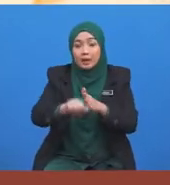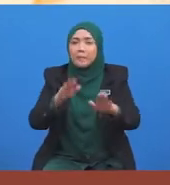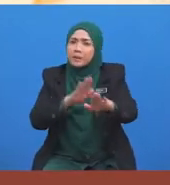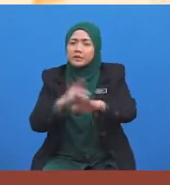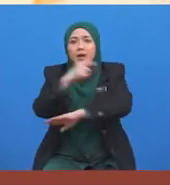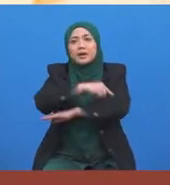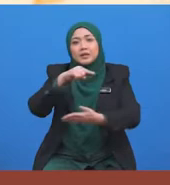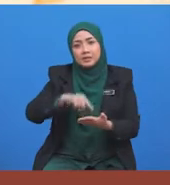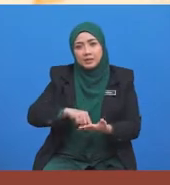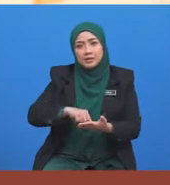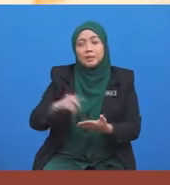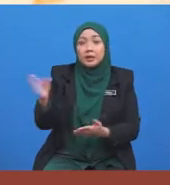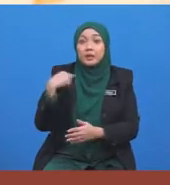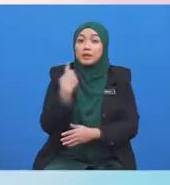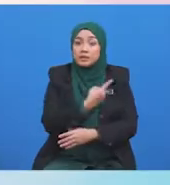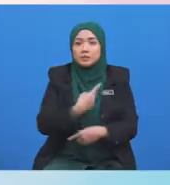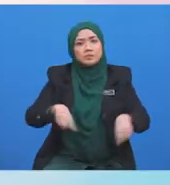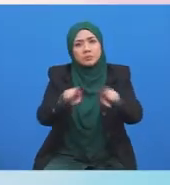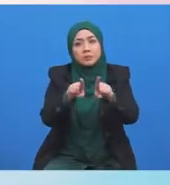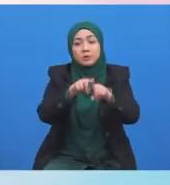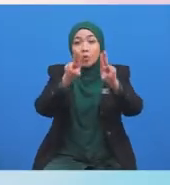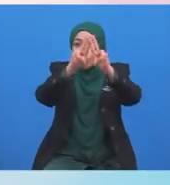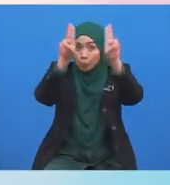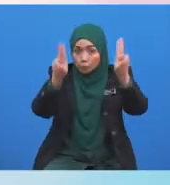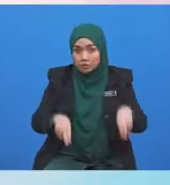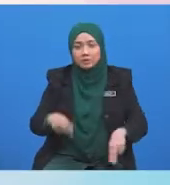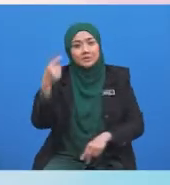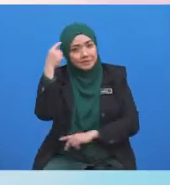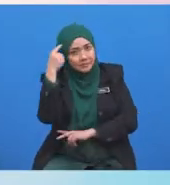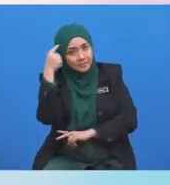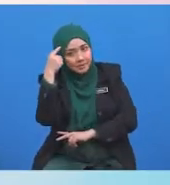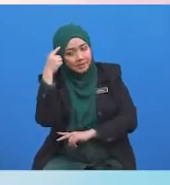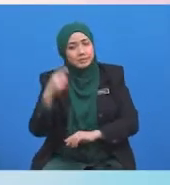hari ini, marilah kita bersama-sama menguji minda kita.